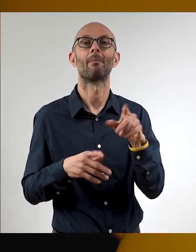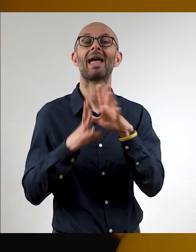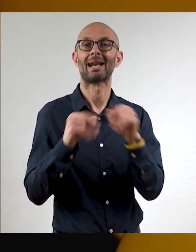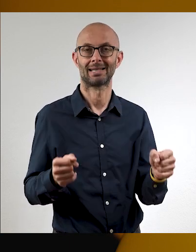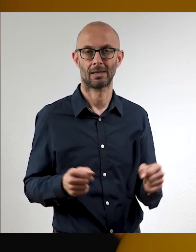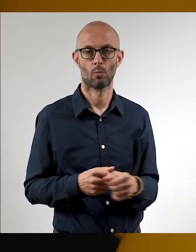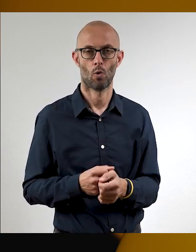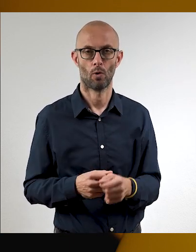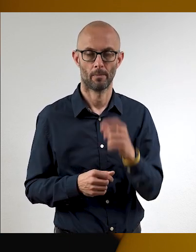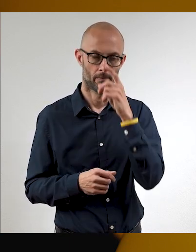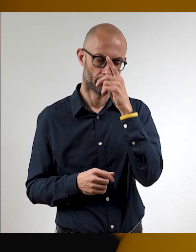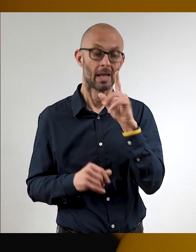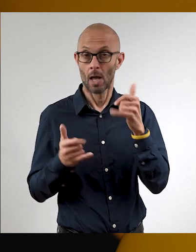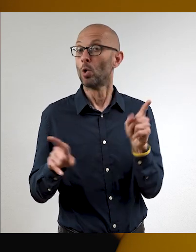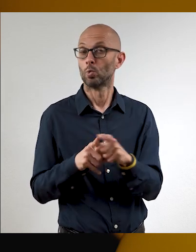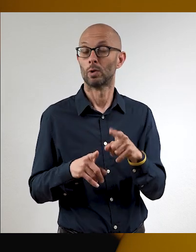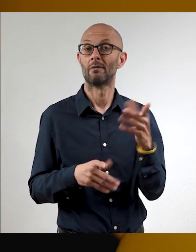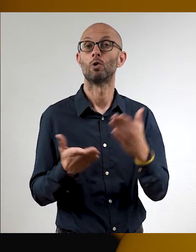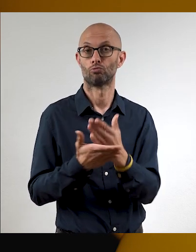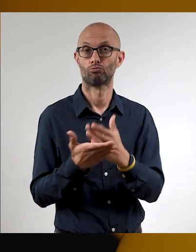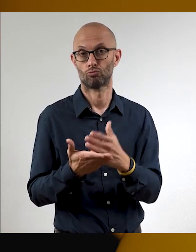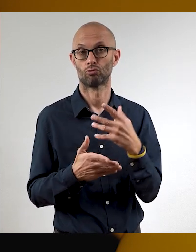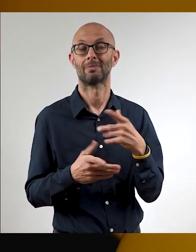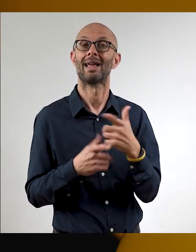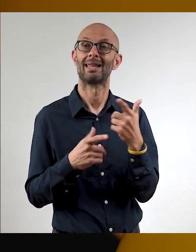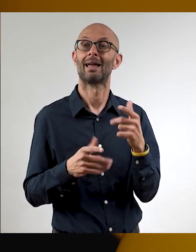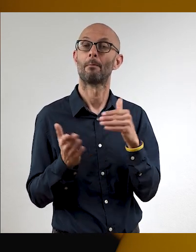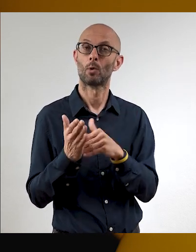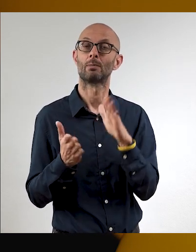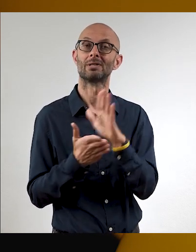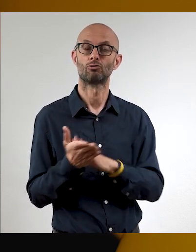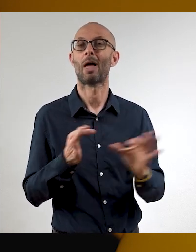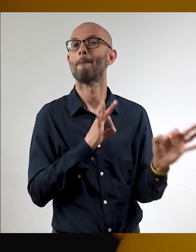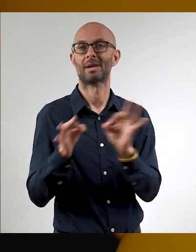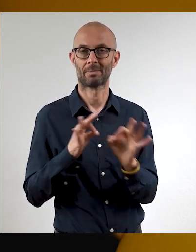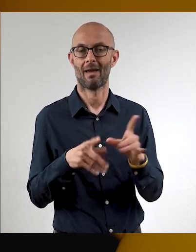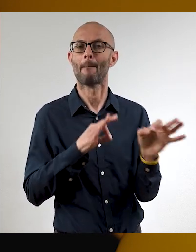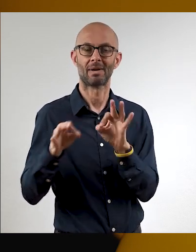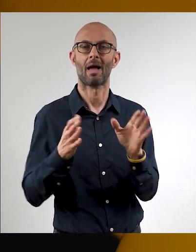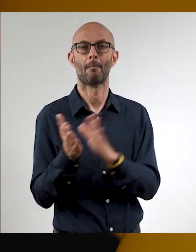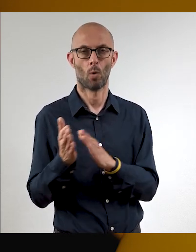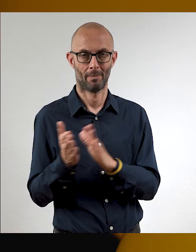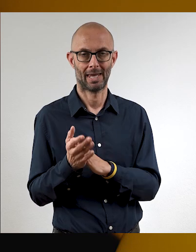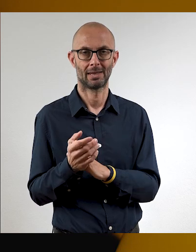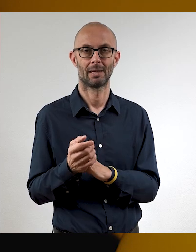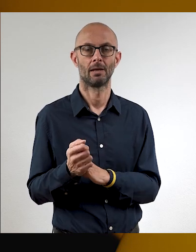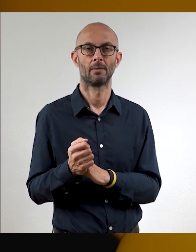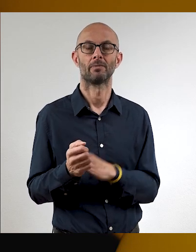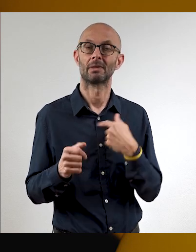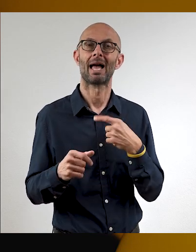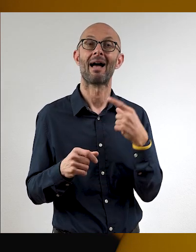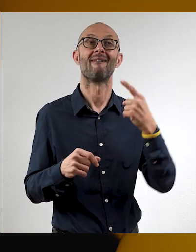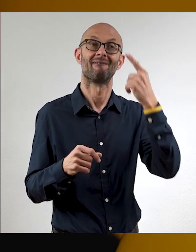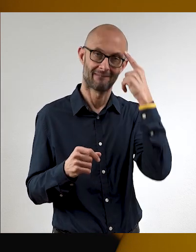Ne? Ja. Tudi v delovni organizaciji je začeti treba s pripravo. Priprava pomeni, da